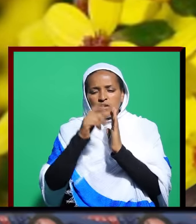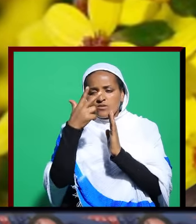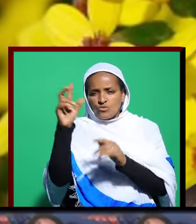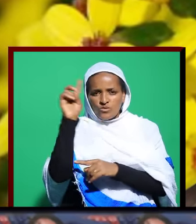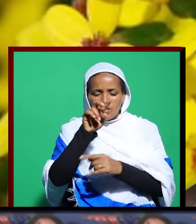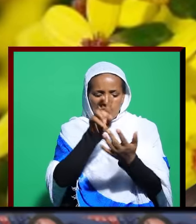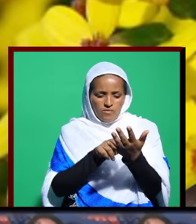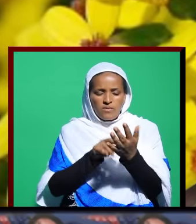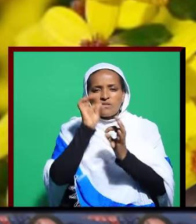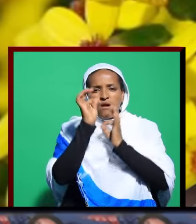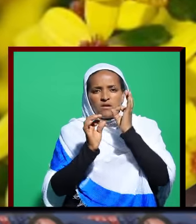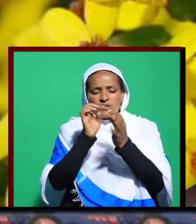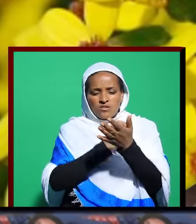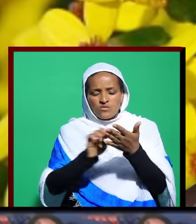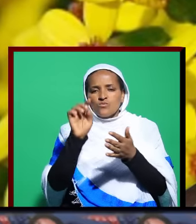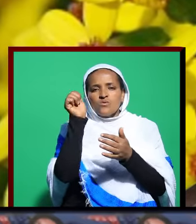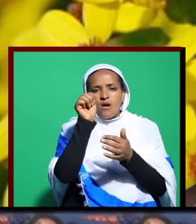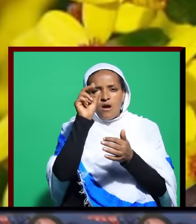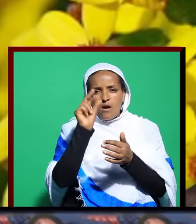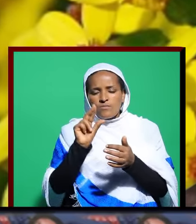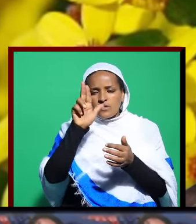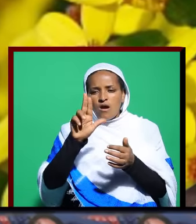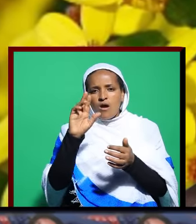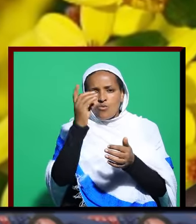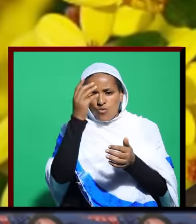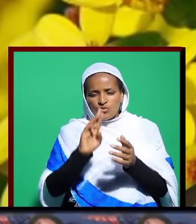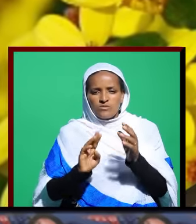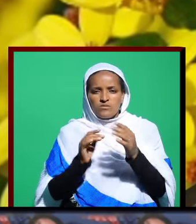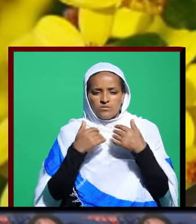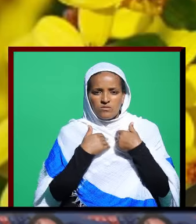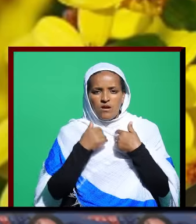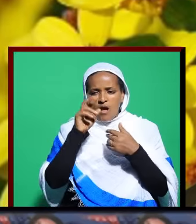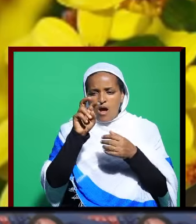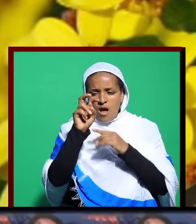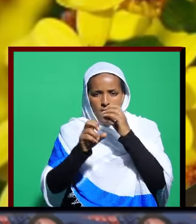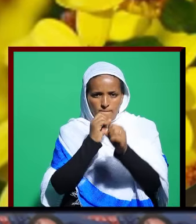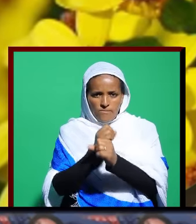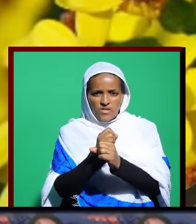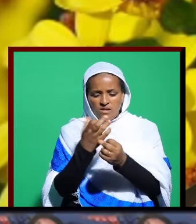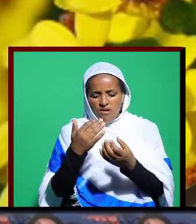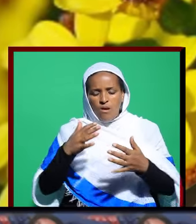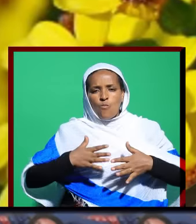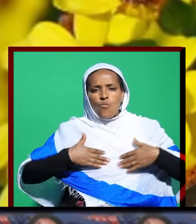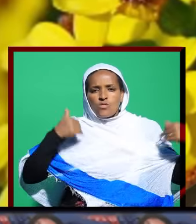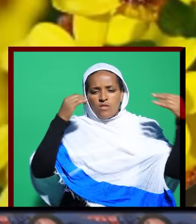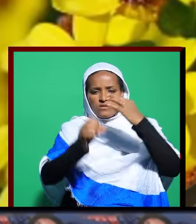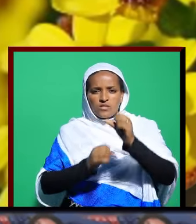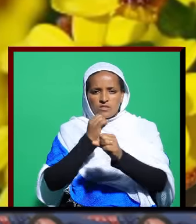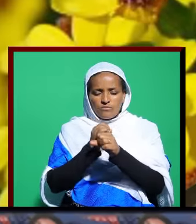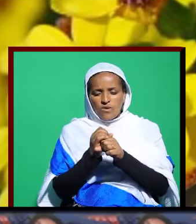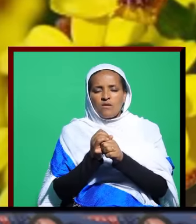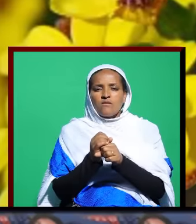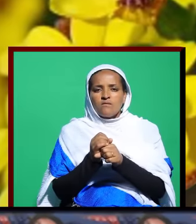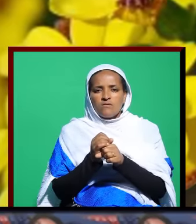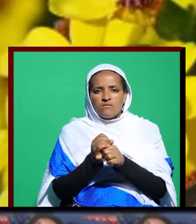ቀን የሚነበብ አንድ ታሪክ አለ። የቅዱስ አብራኮስ ታሪክ ነው። 20 ዓመት በሆነው ጊዜ ገና በልጅነት በወጣትነት